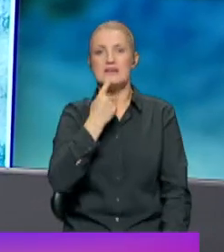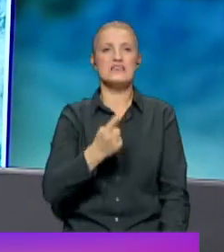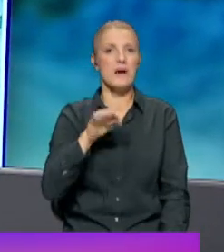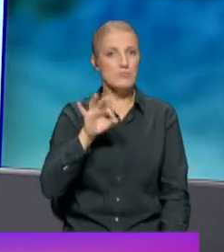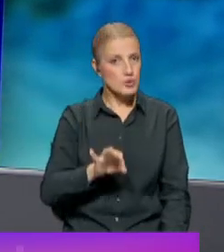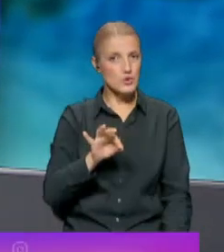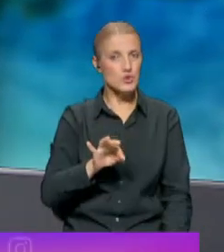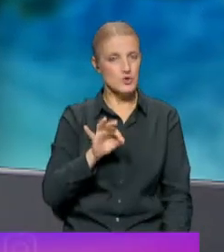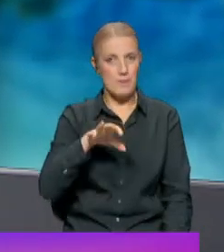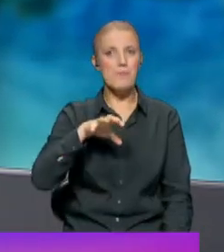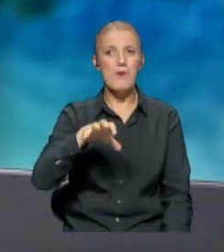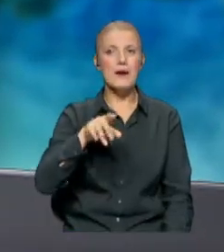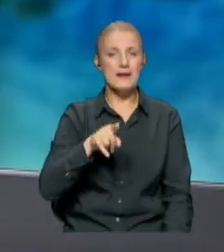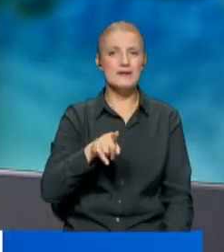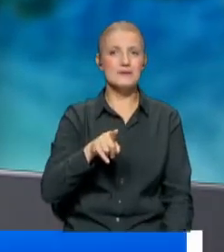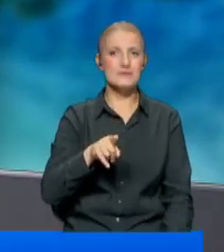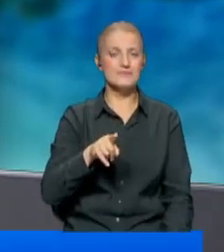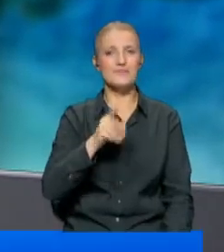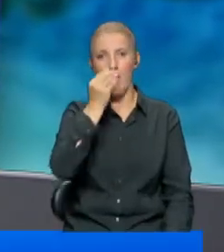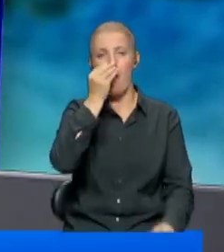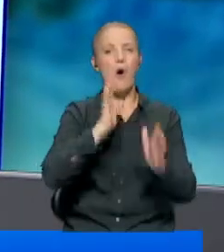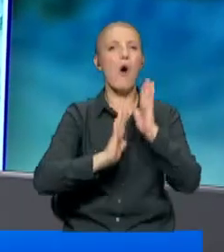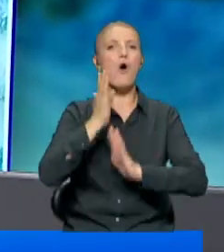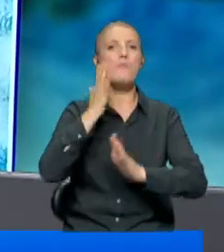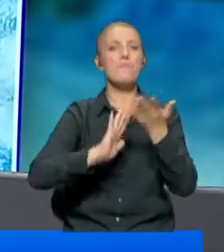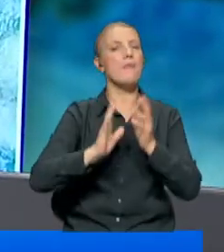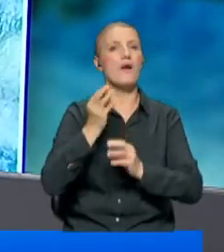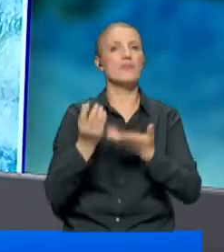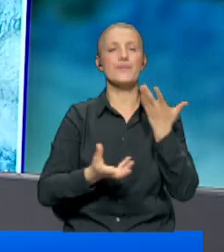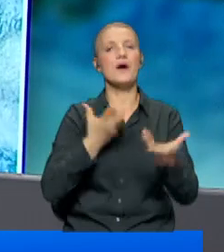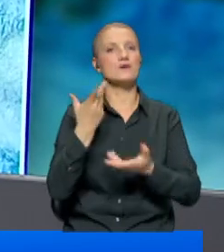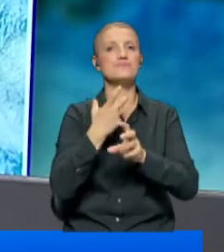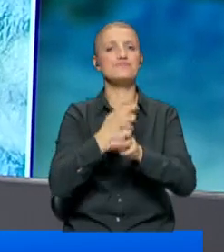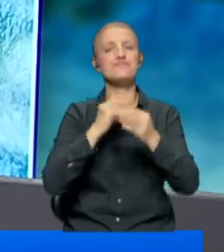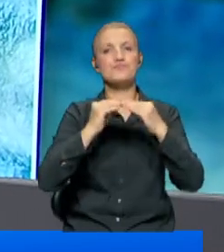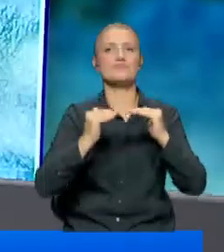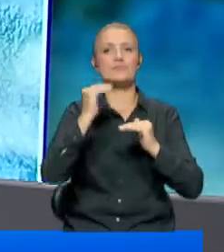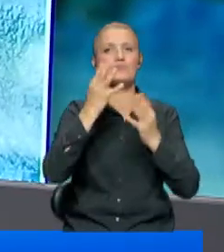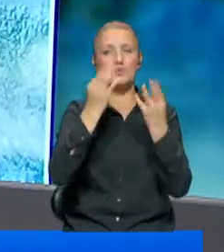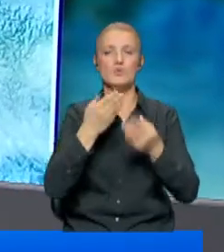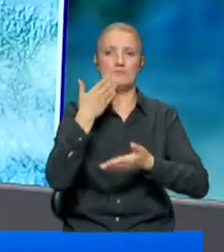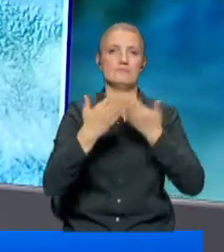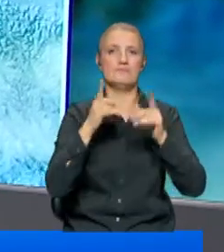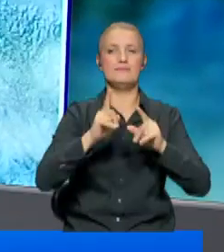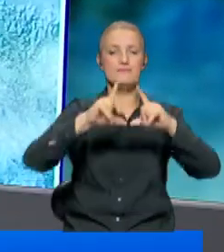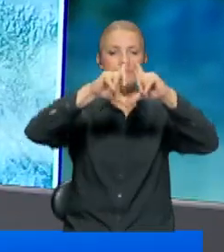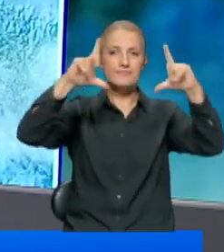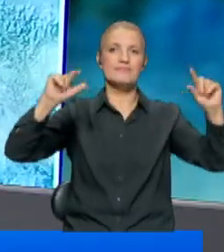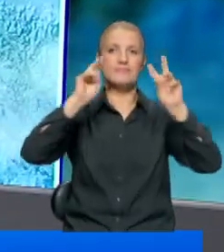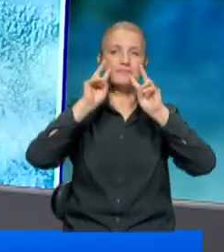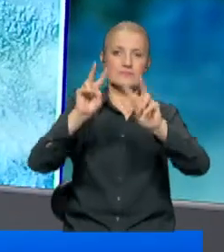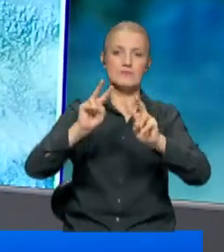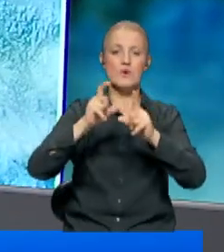aşırı sıcak diyeceğim bölgelerde de aynı zamanda Orman yangın riskinin yüksek olduğundan bahsedeceğim zaten haritama